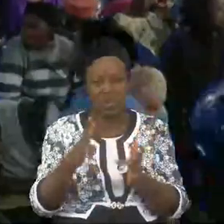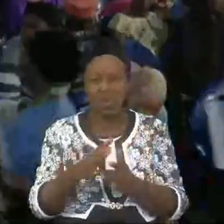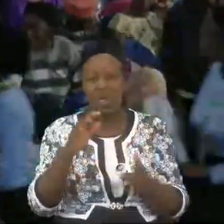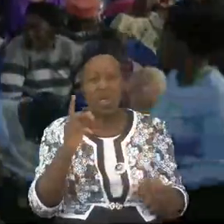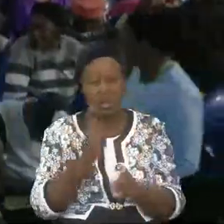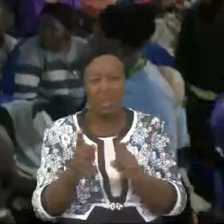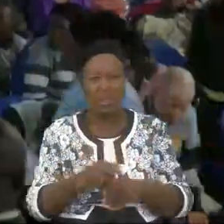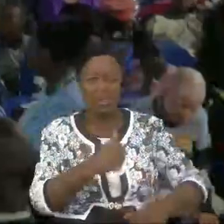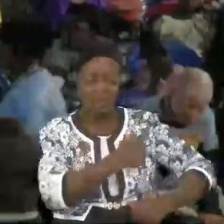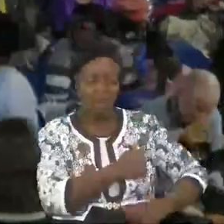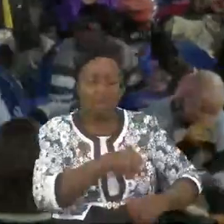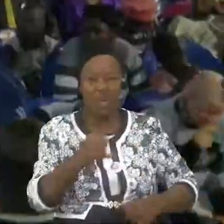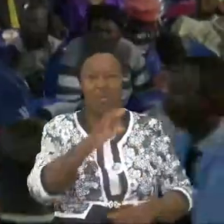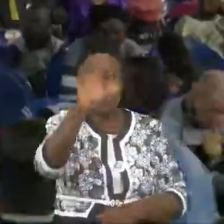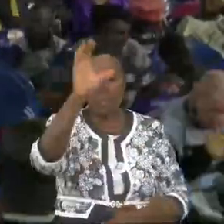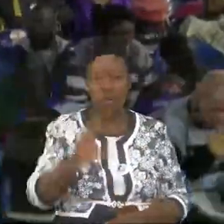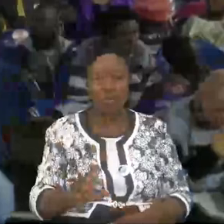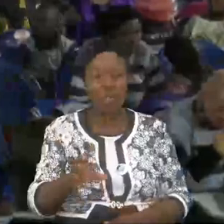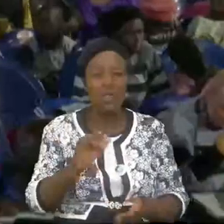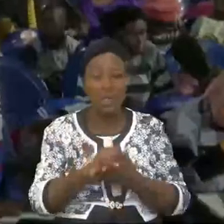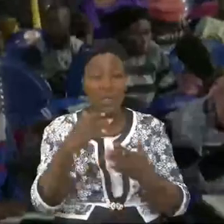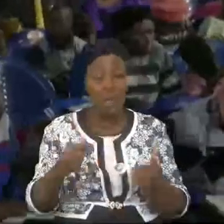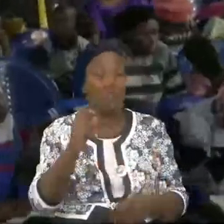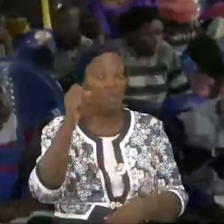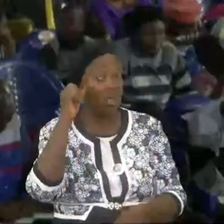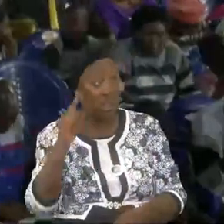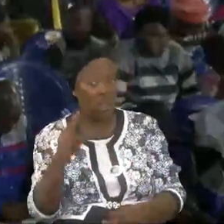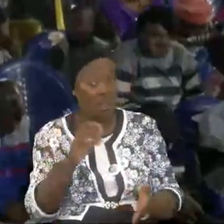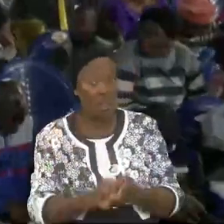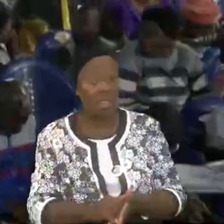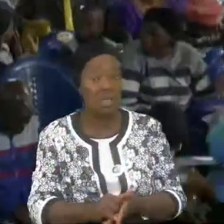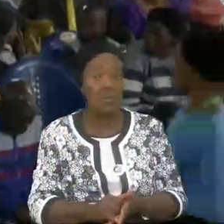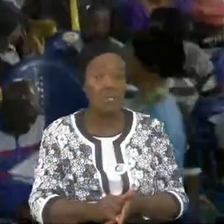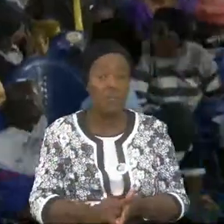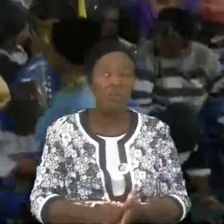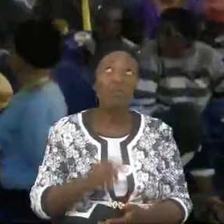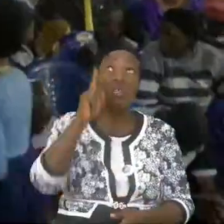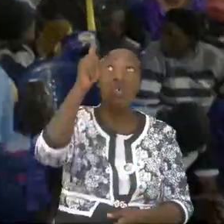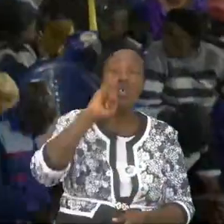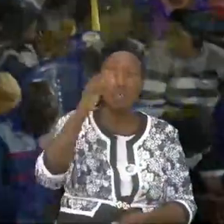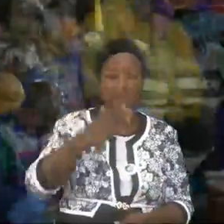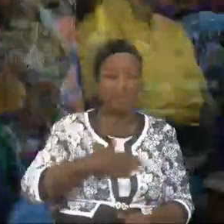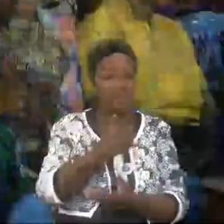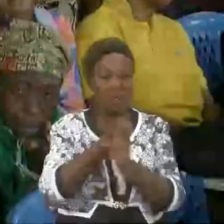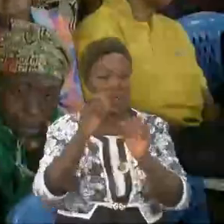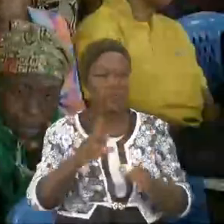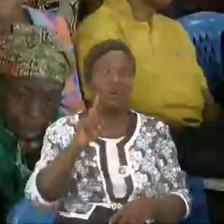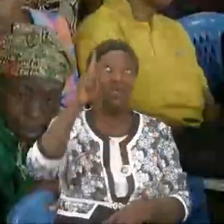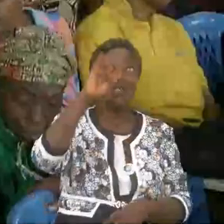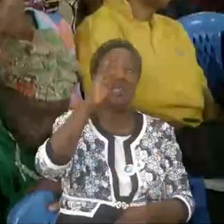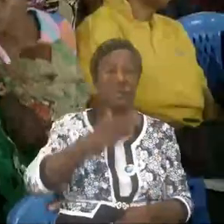Lève-toi comme un soldat de la croix qui comprend maintenant qu'il est mon sauveur, mon Seigneur,